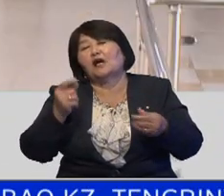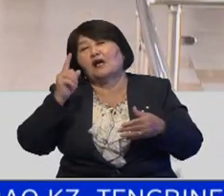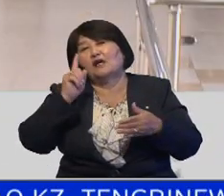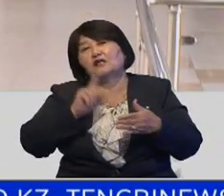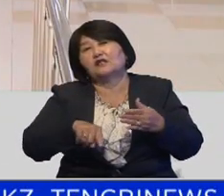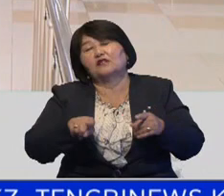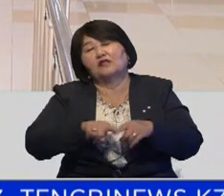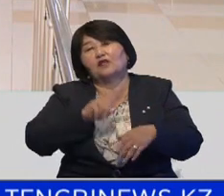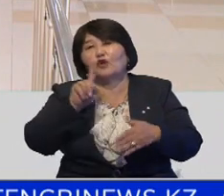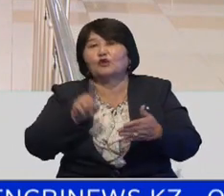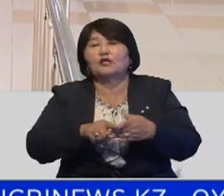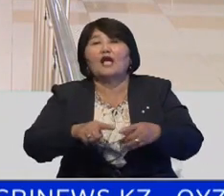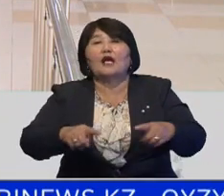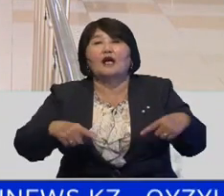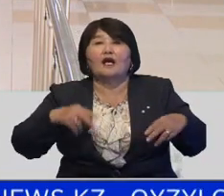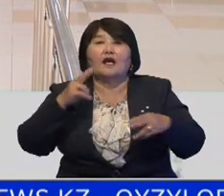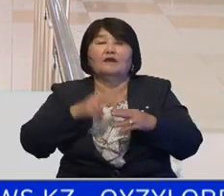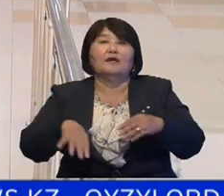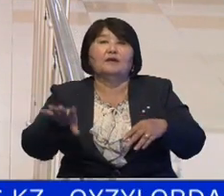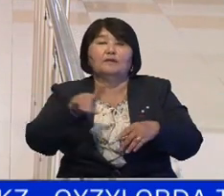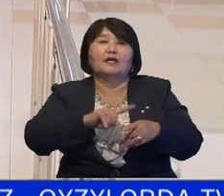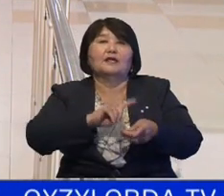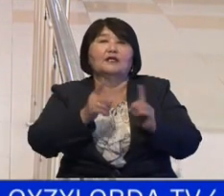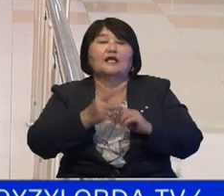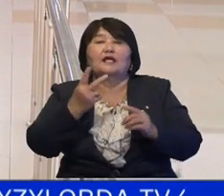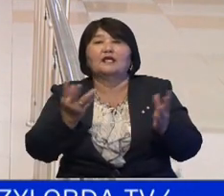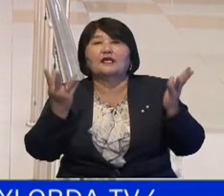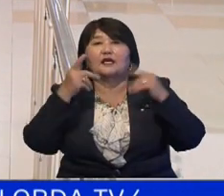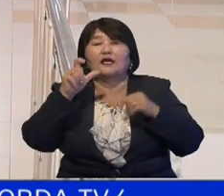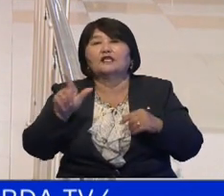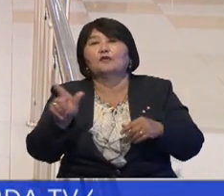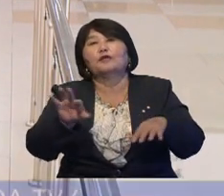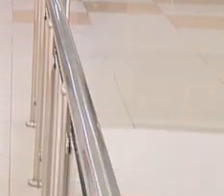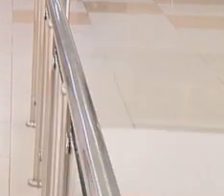дегендей сұрақтар бар. Финалында бәрі орнына келеді, екі ғашық кеттің бір-бірімен қосылады деген.